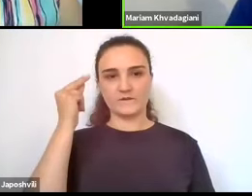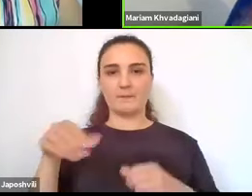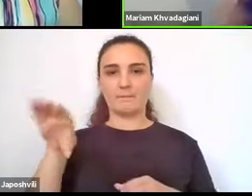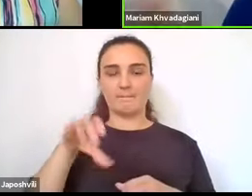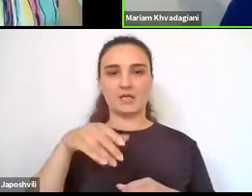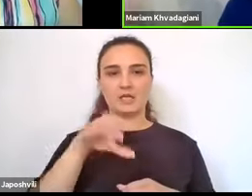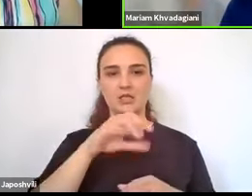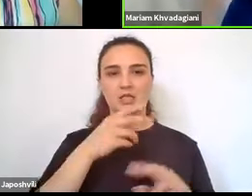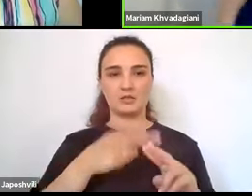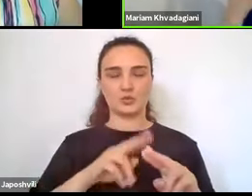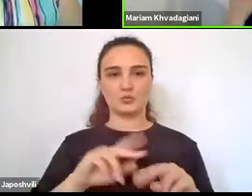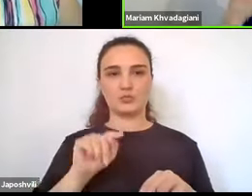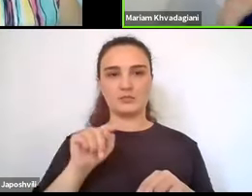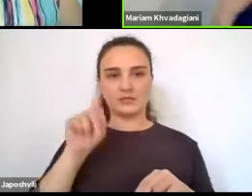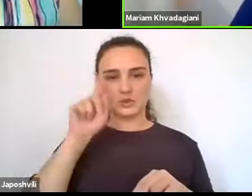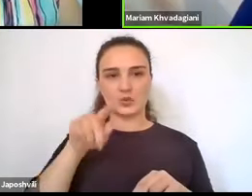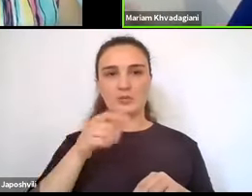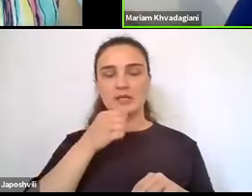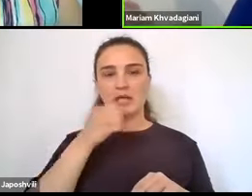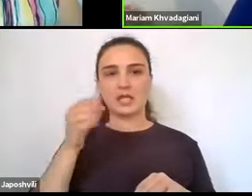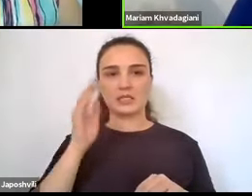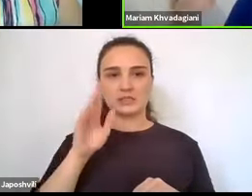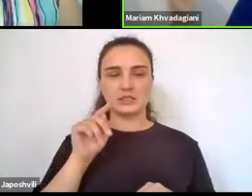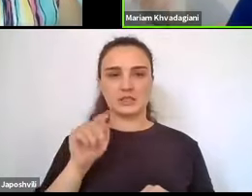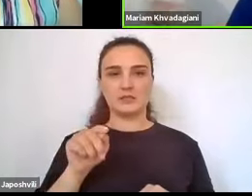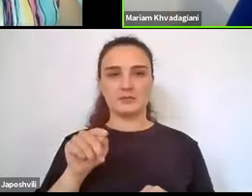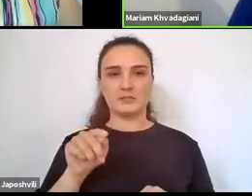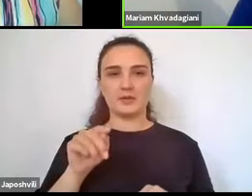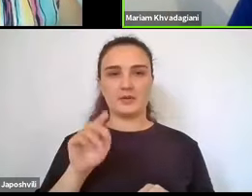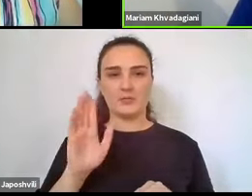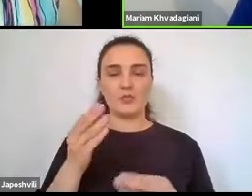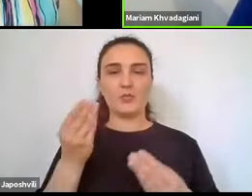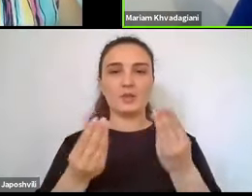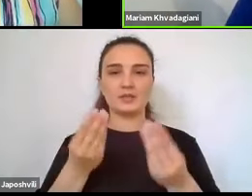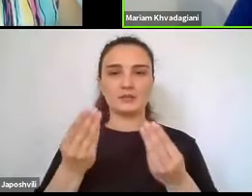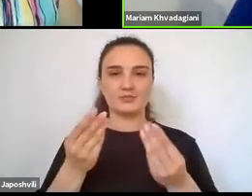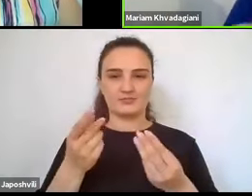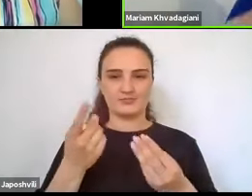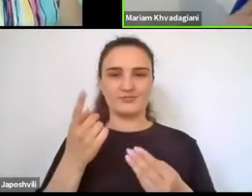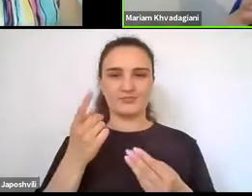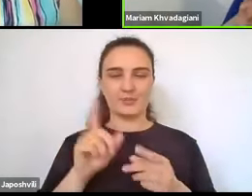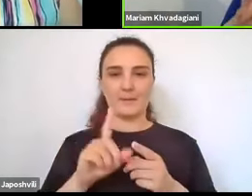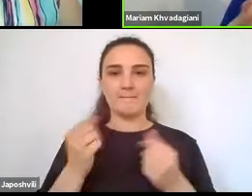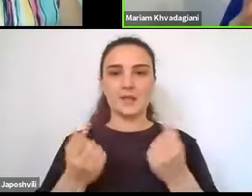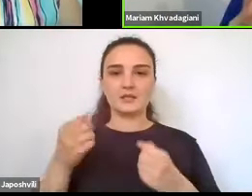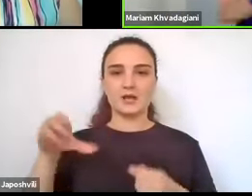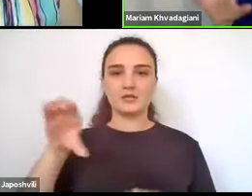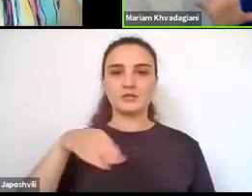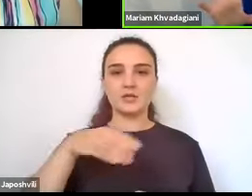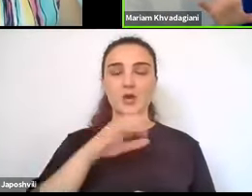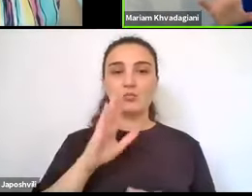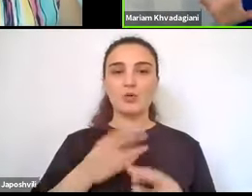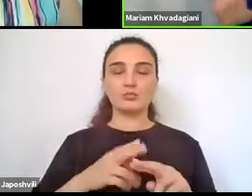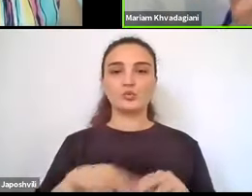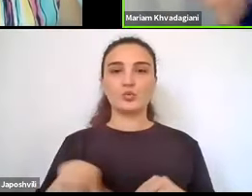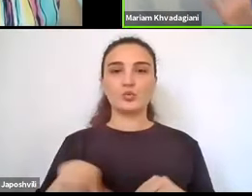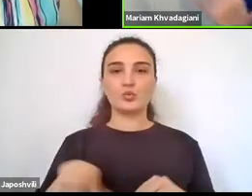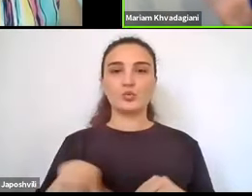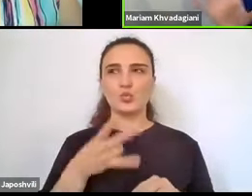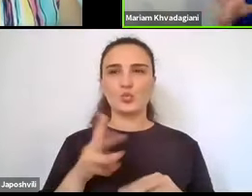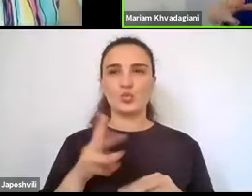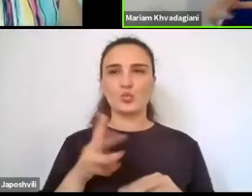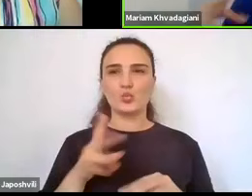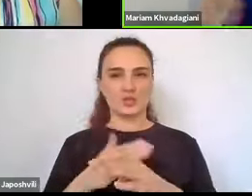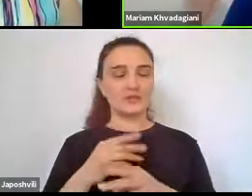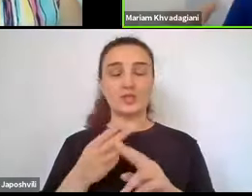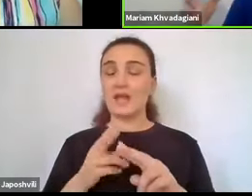ატარებს, იმიტომ რომ ისიც რომ გაიზრდება, ეყოლება მანქანა და ატარებს, ხო? ამიტომ არ ნუ გამიჩნევთ, არ არის,